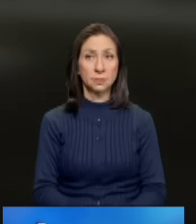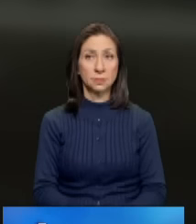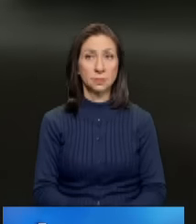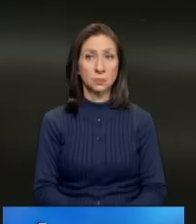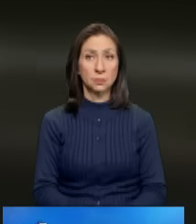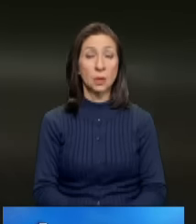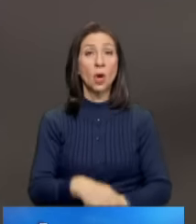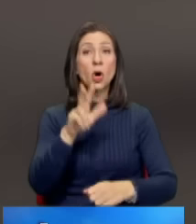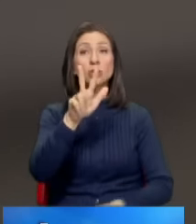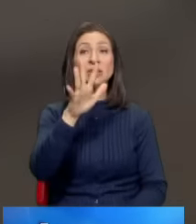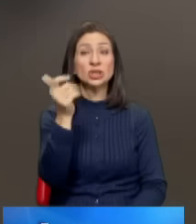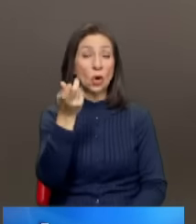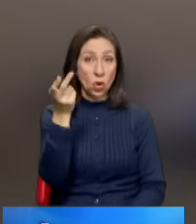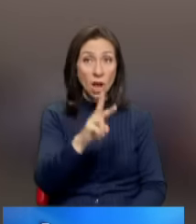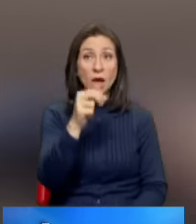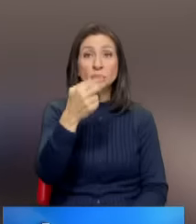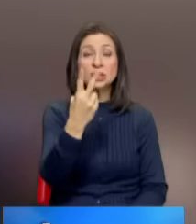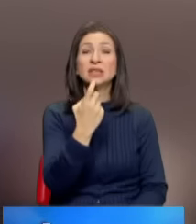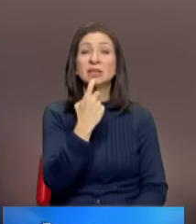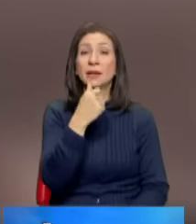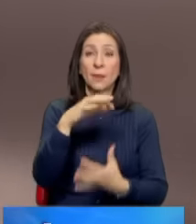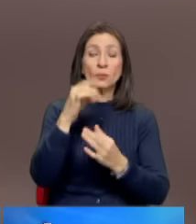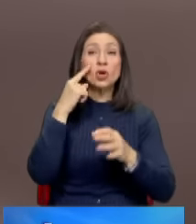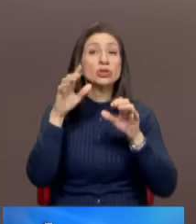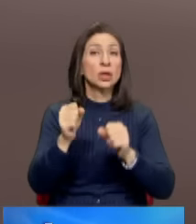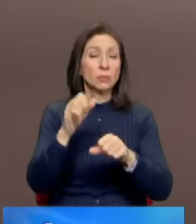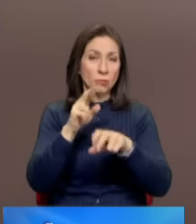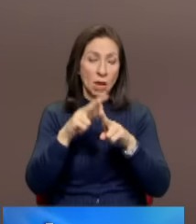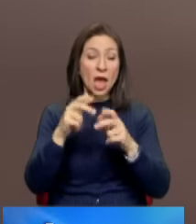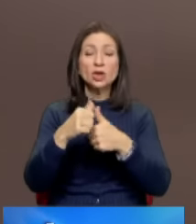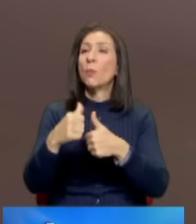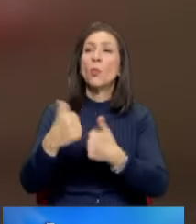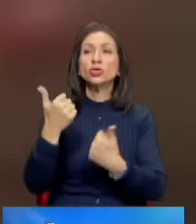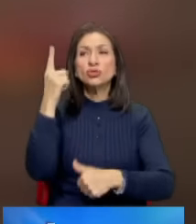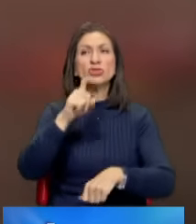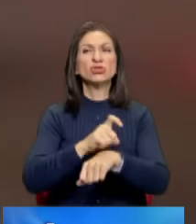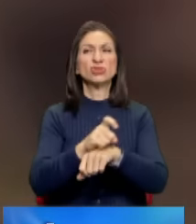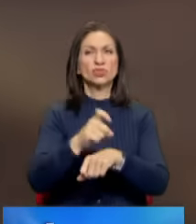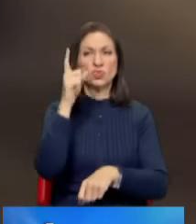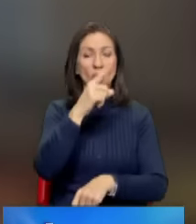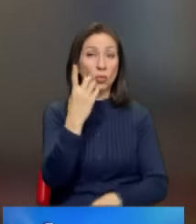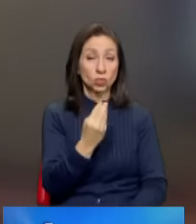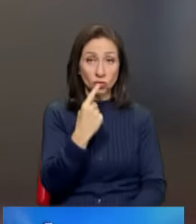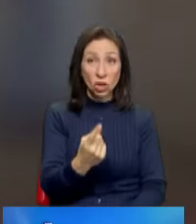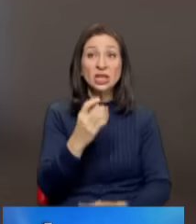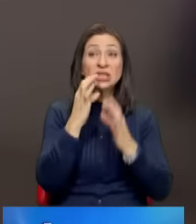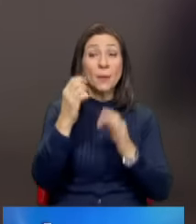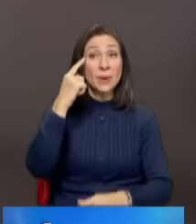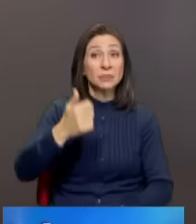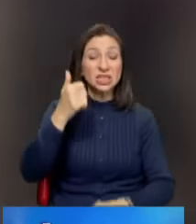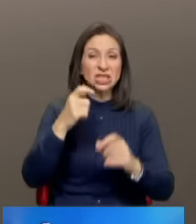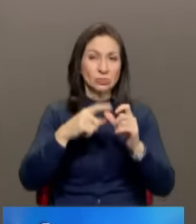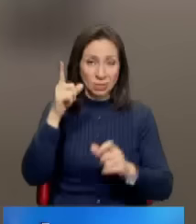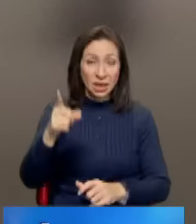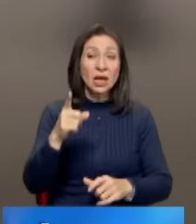Sayılar. 35 kişiyi öldüren 62 yaşındaki şahıs gözaltına alındı. Eşiyle boşandığı için öfkeli olduğunu söyledi. Çin'in başbakanı Xi